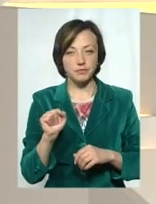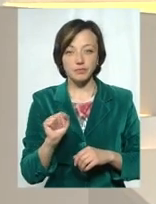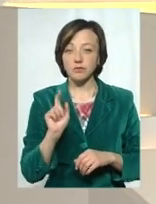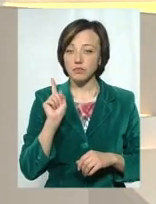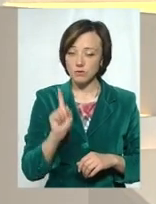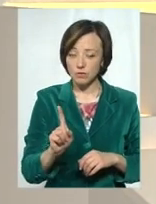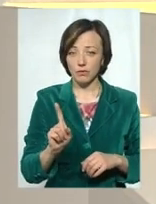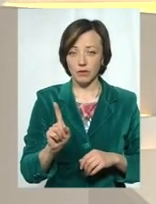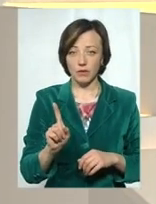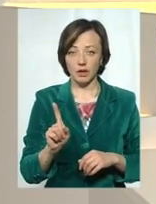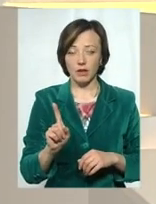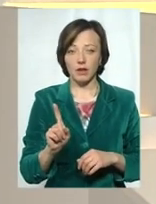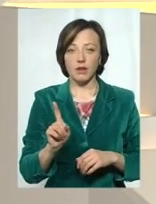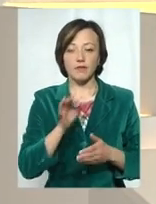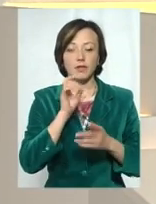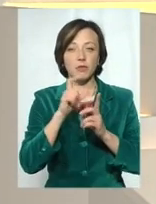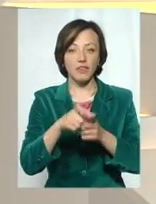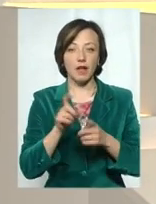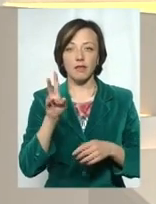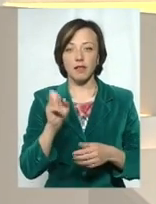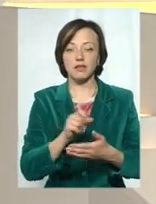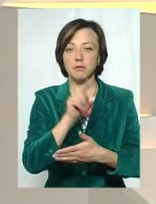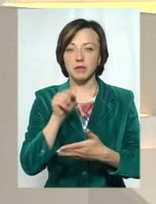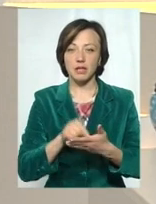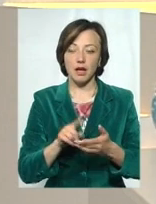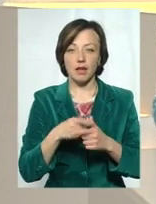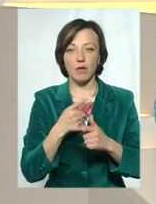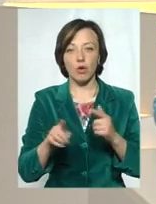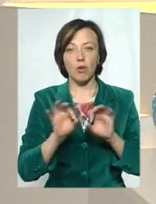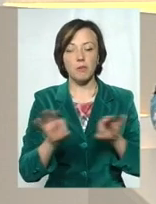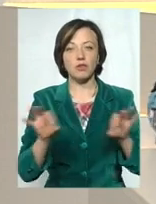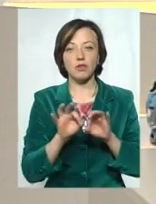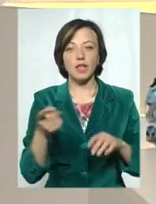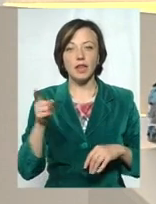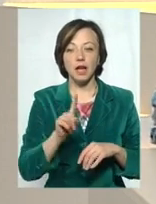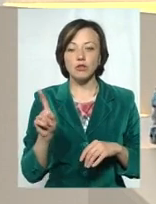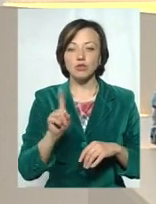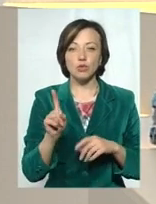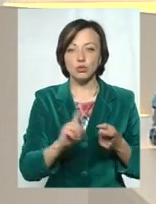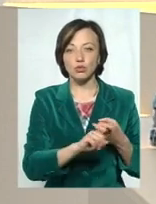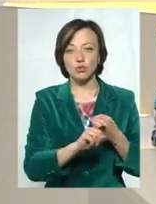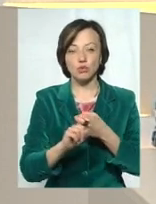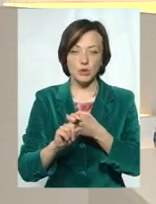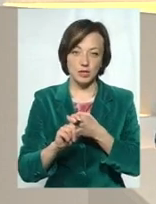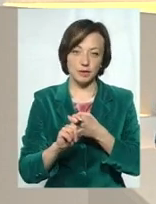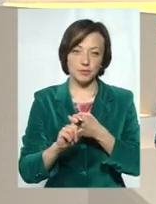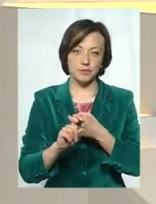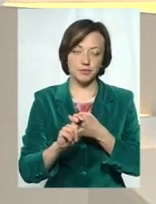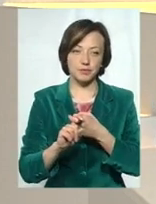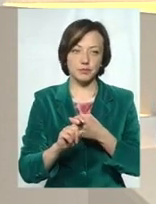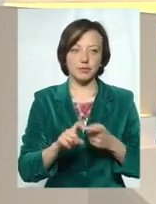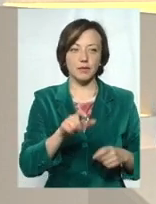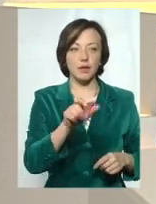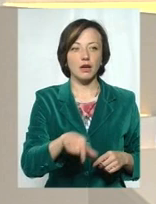Проте відповідати на запитання або ж коментувати те, що стосується власне